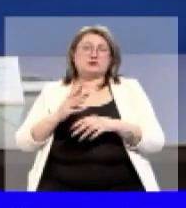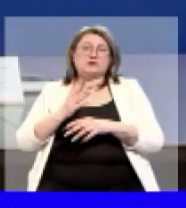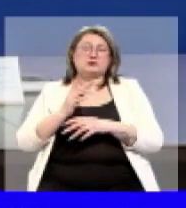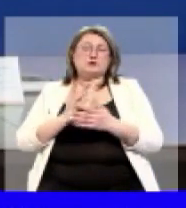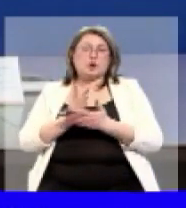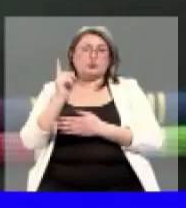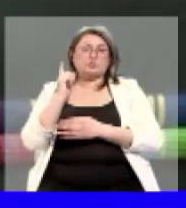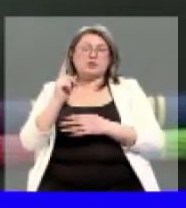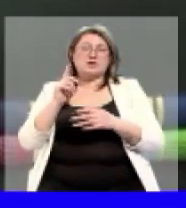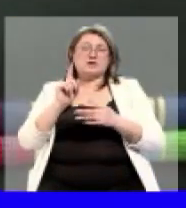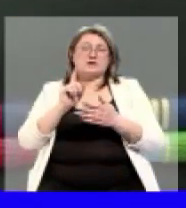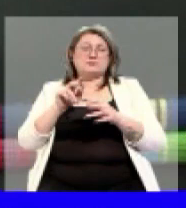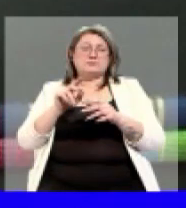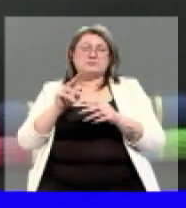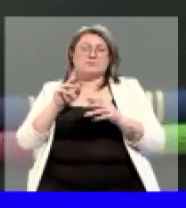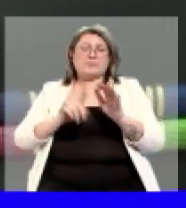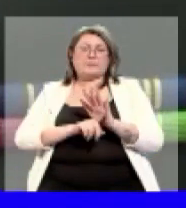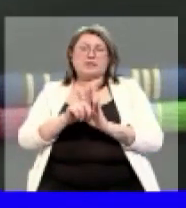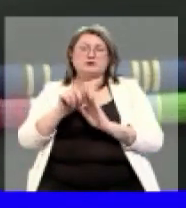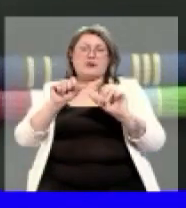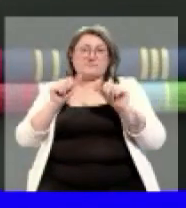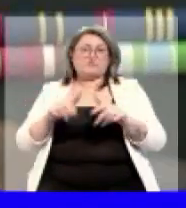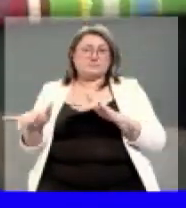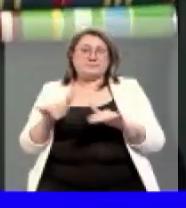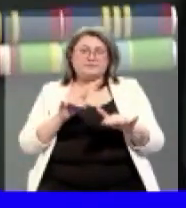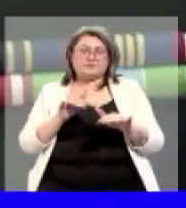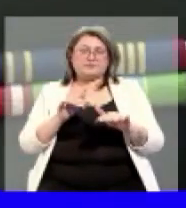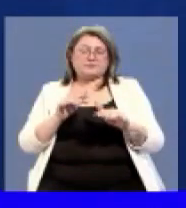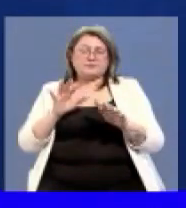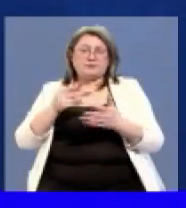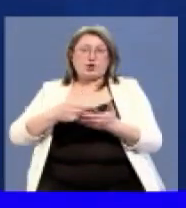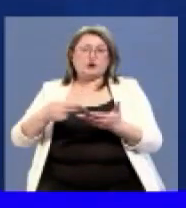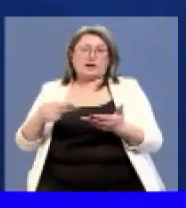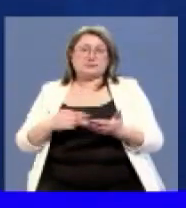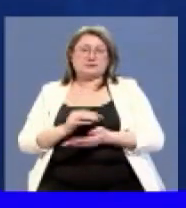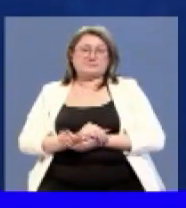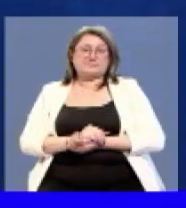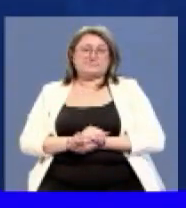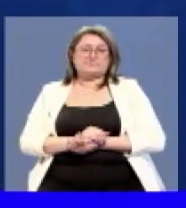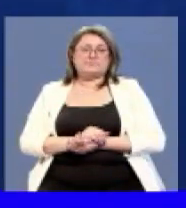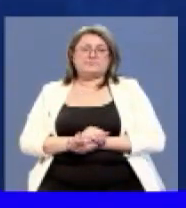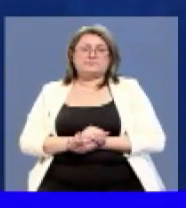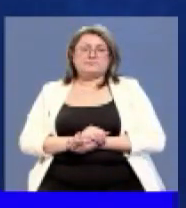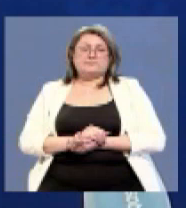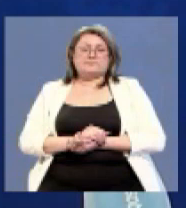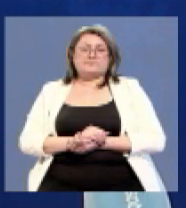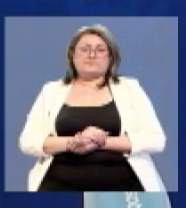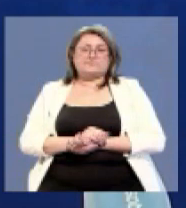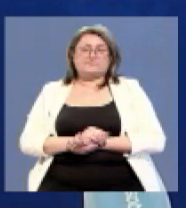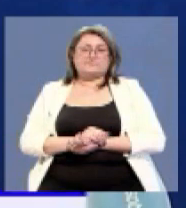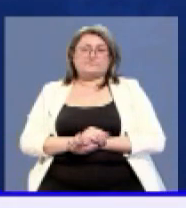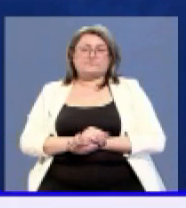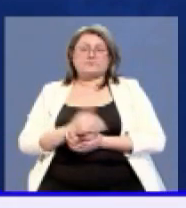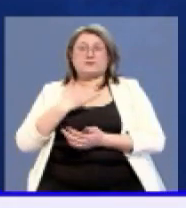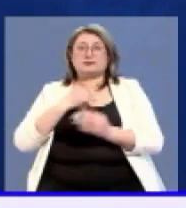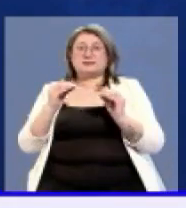Оған 18-34 жас аралығындағы ер азаматтар өтініш бере алады. У нас уже 10 января началось. Бізде 10